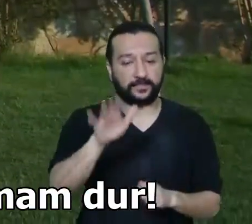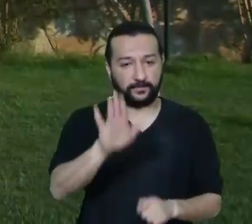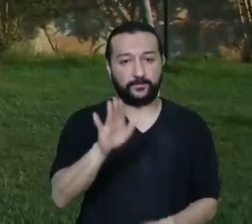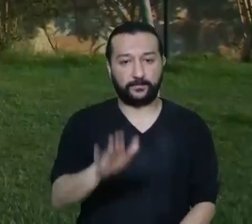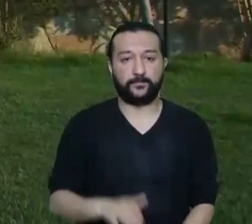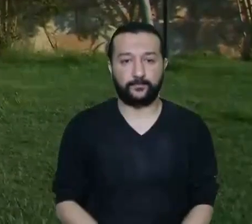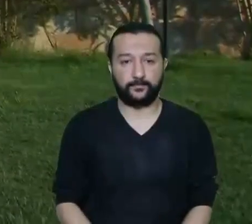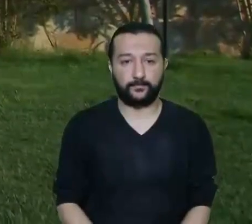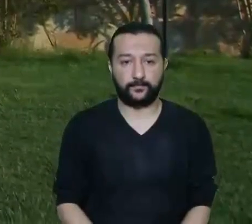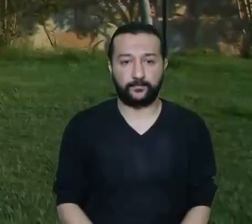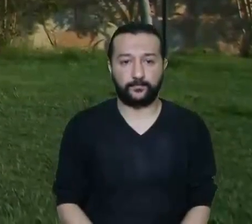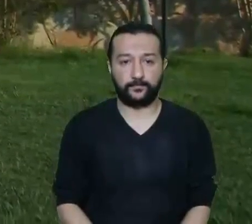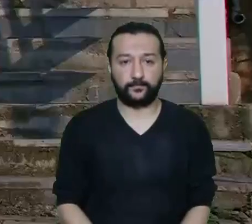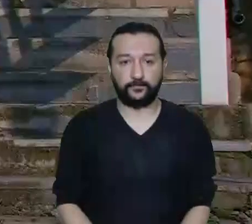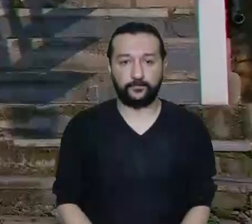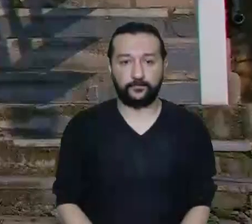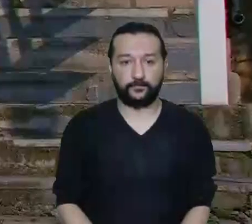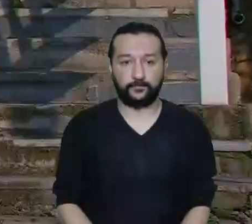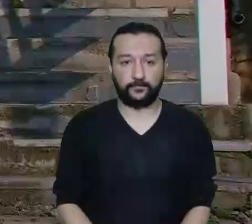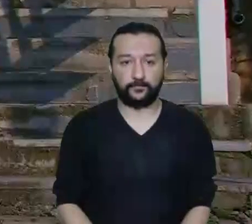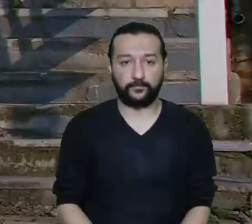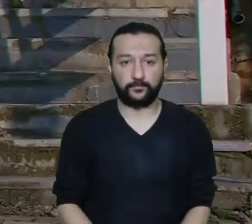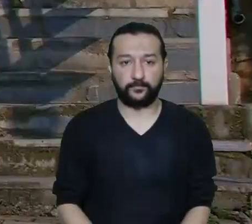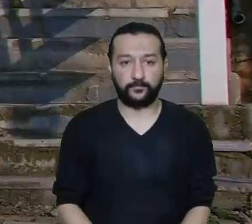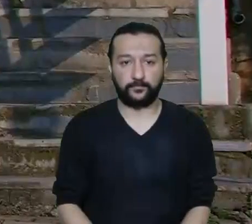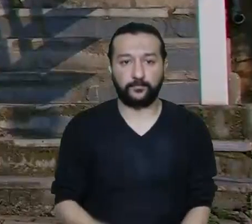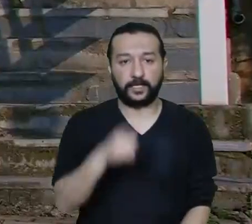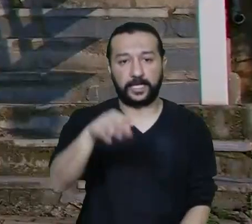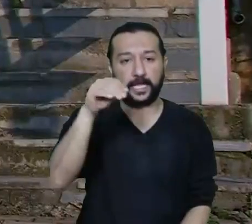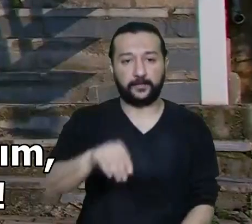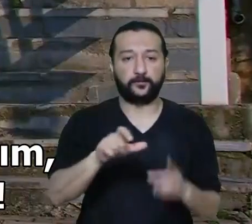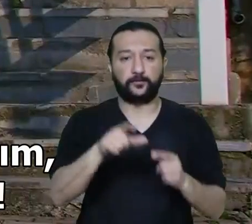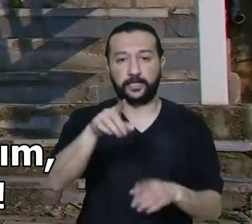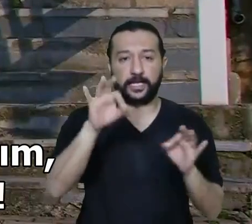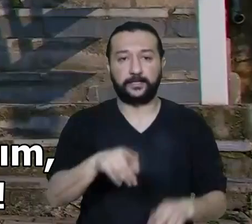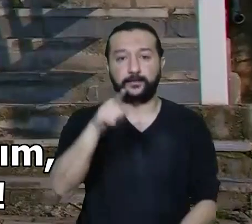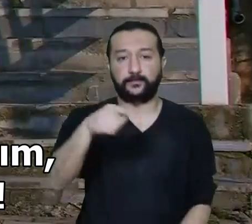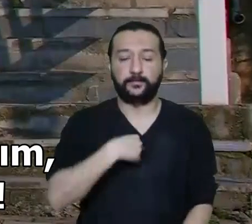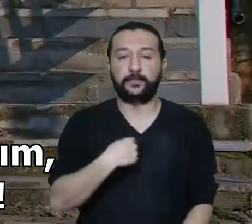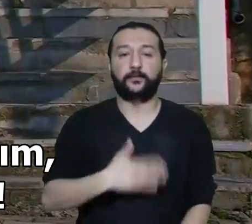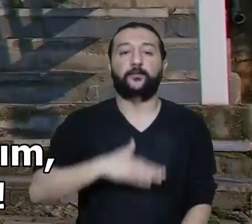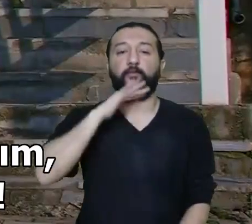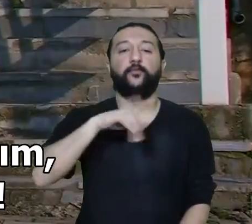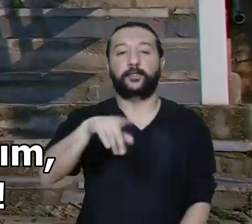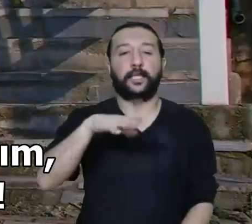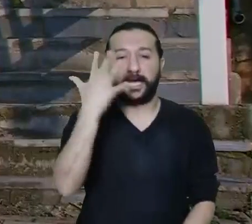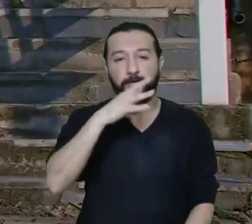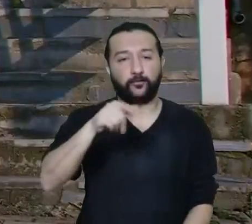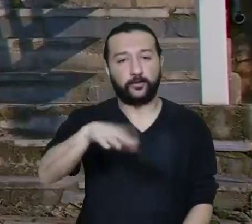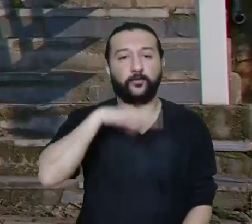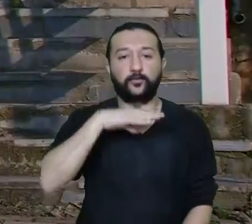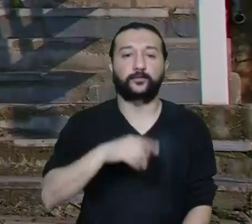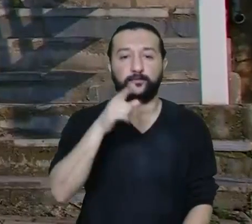dur. Paralarını çıkarıp arkasını döndü. Al Şükrü al. Seni ben doyuramadım, kara toprak doyuyorsun,